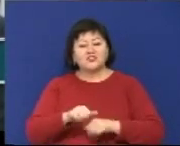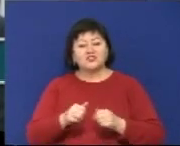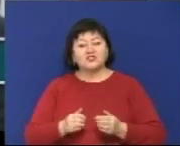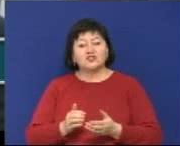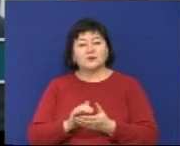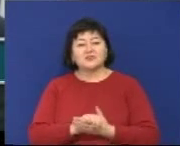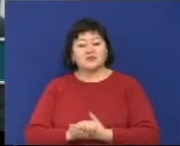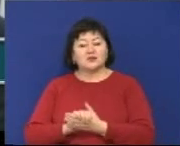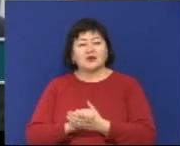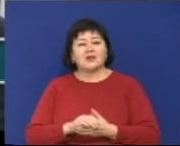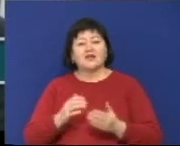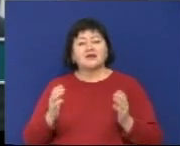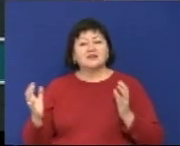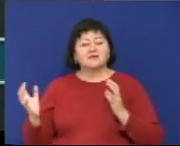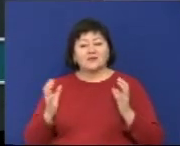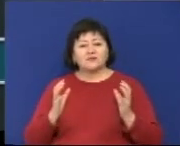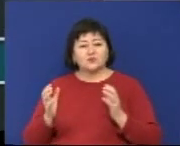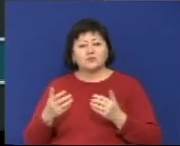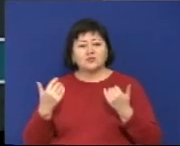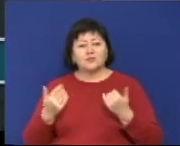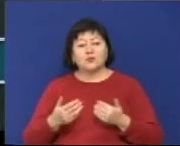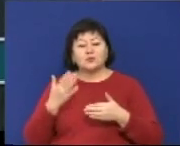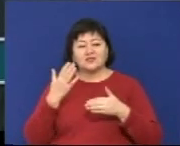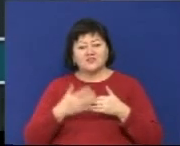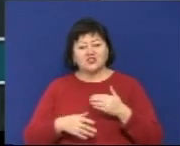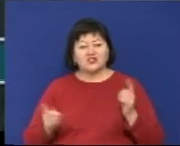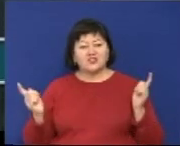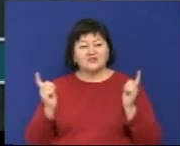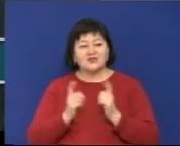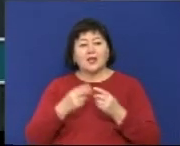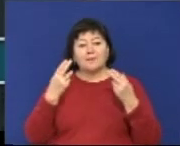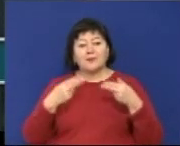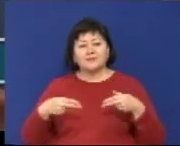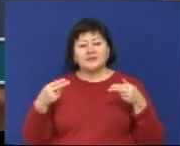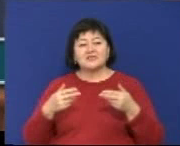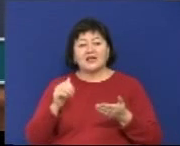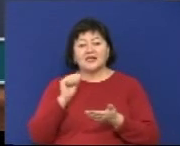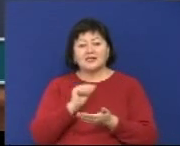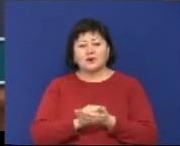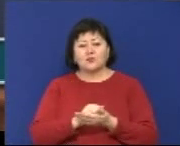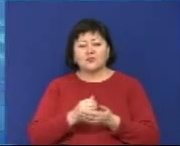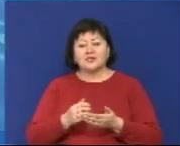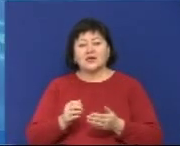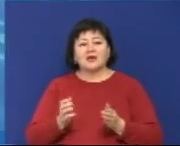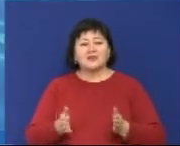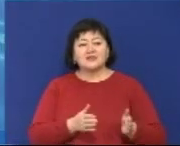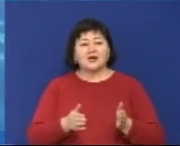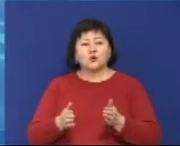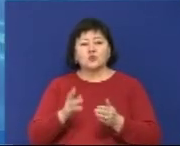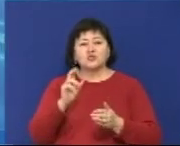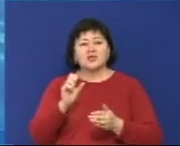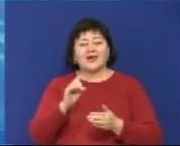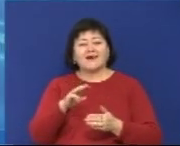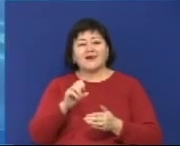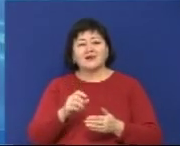сотрудничестве, транзитно-транспортной сфере. По завершению встречи состоялось подписание совместной дорожной карты по развитию сотрудничества